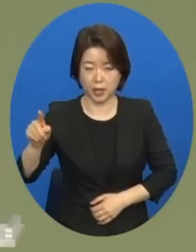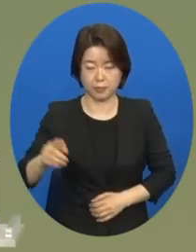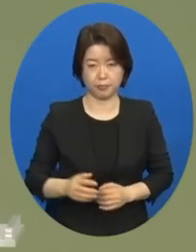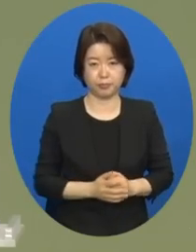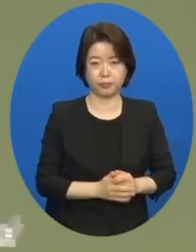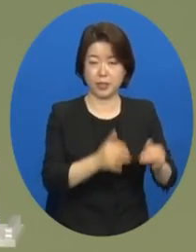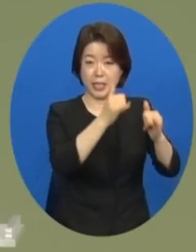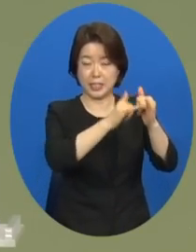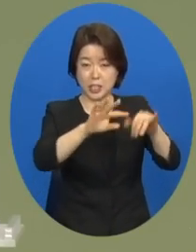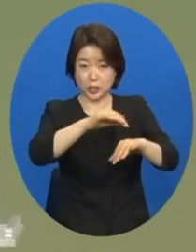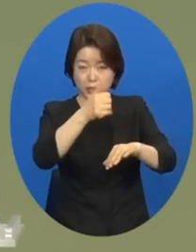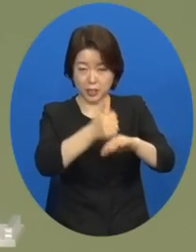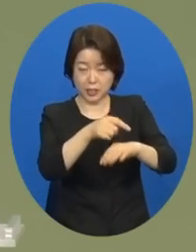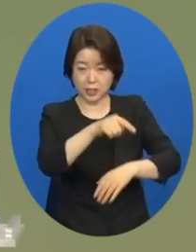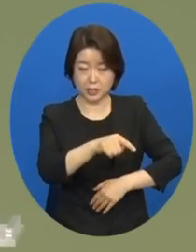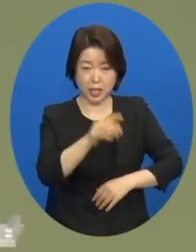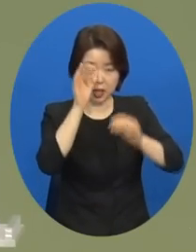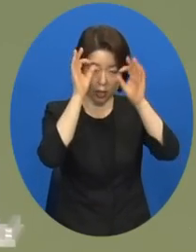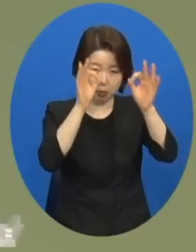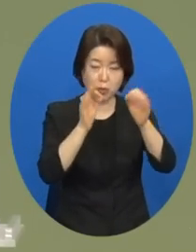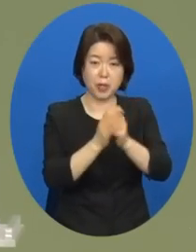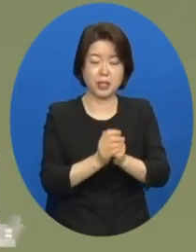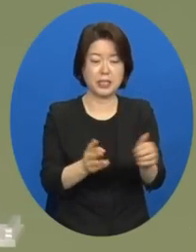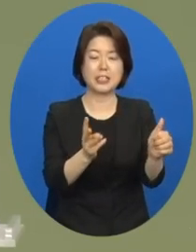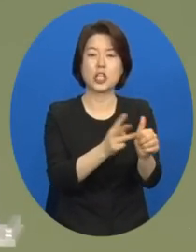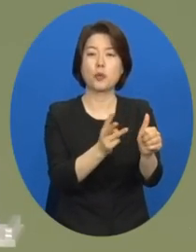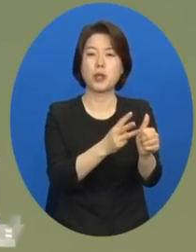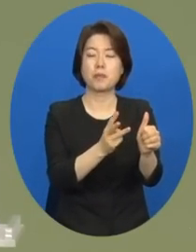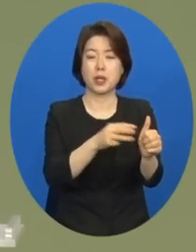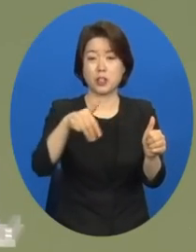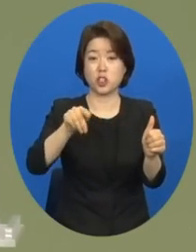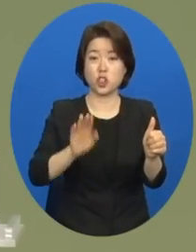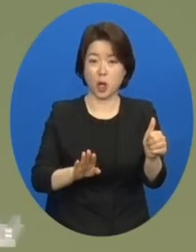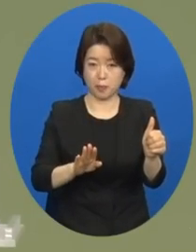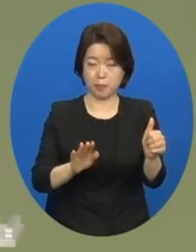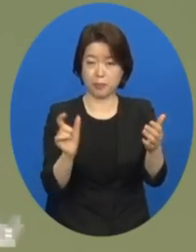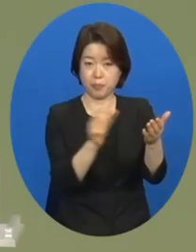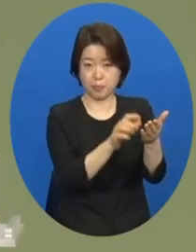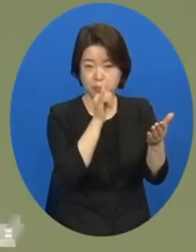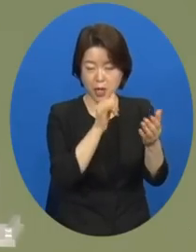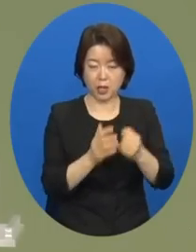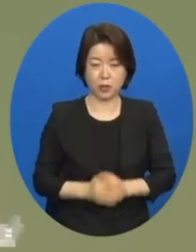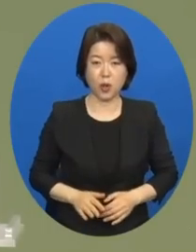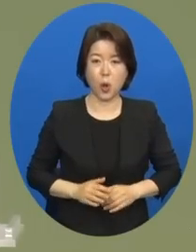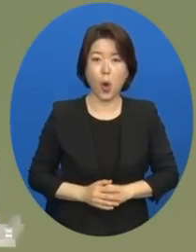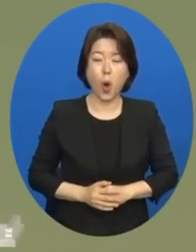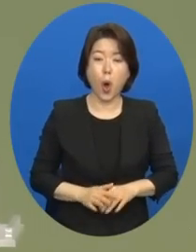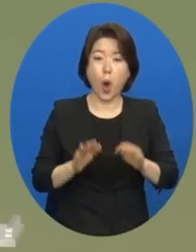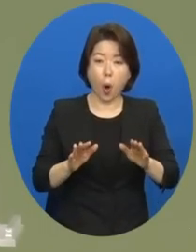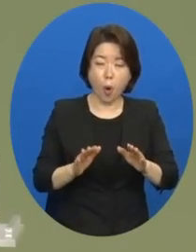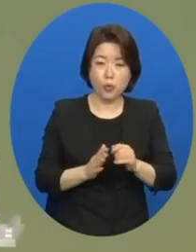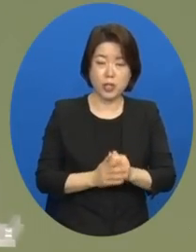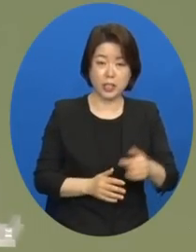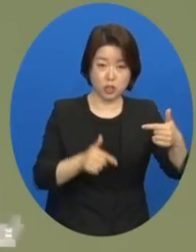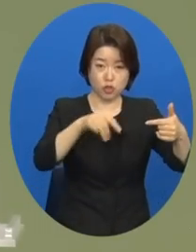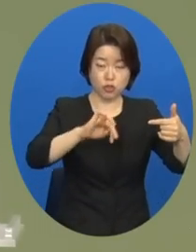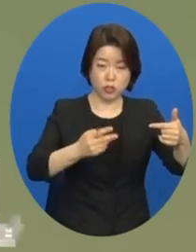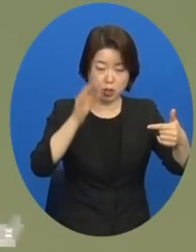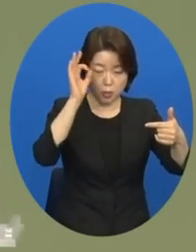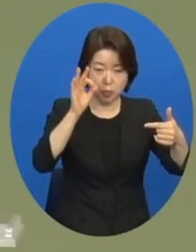보면 첩으로 묘사가 되어 있어요 그리고 오늘 그 6절에 서자들은 첩들의